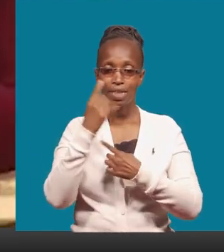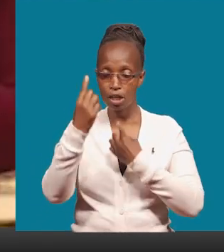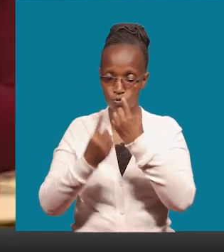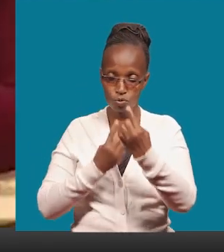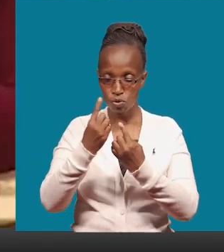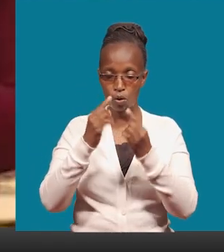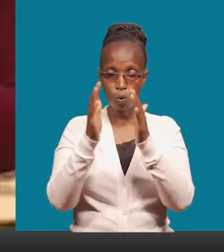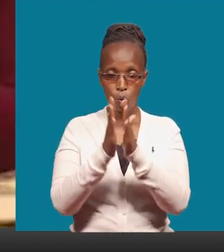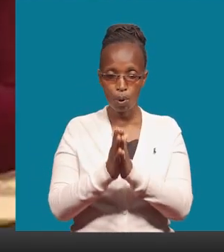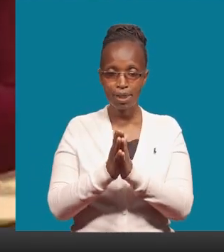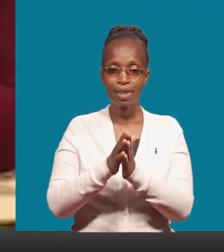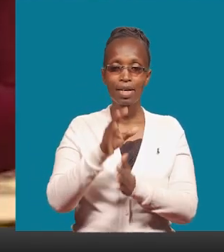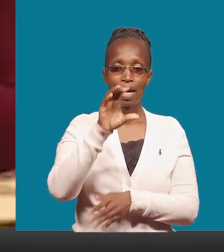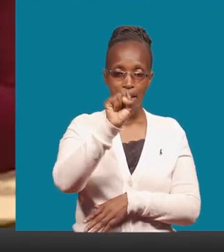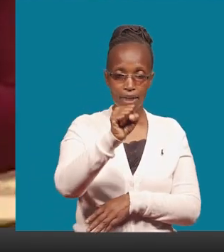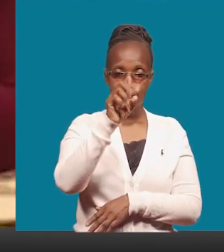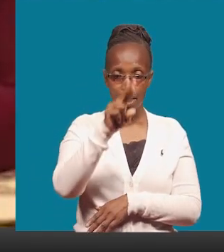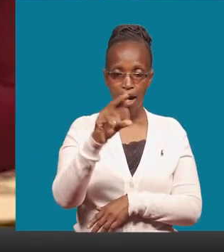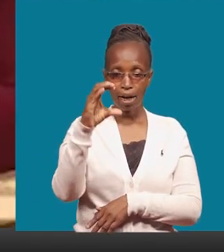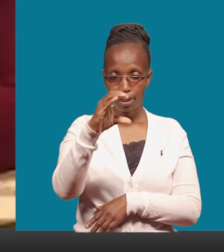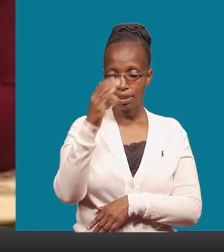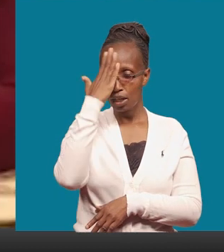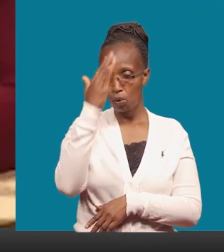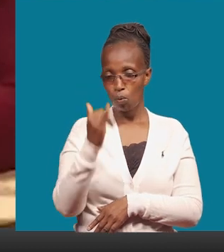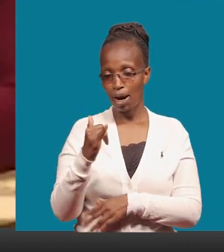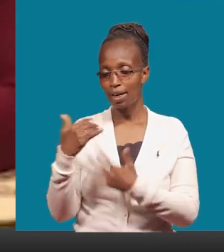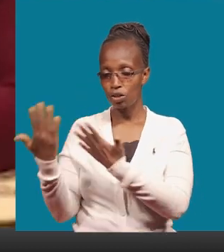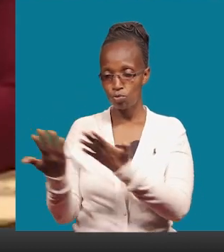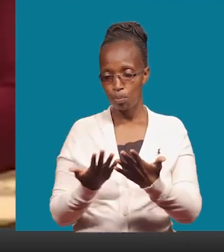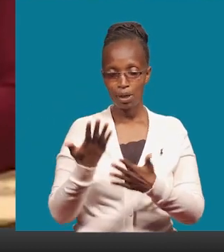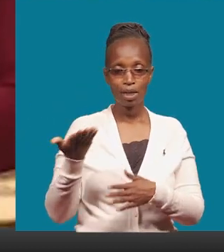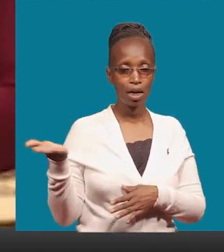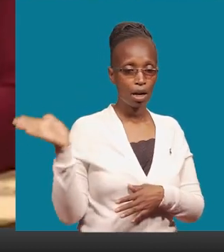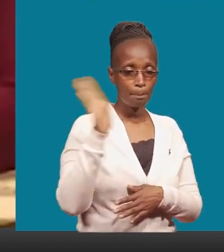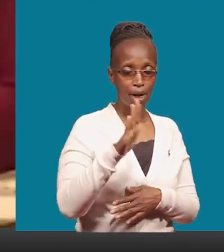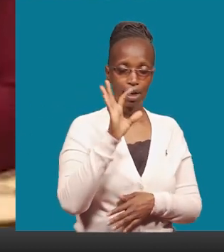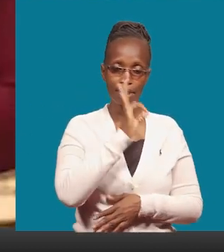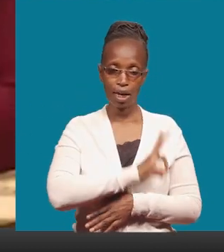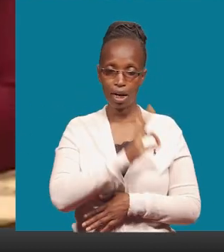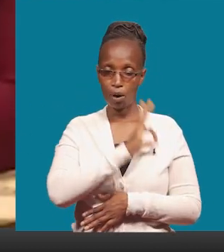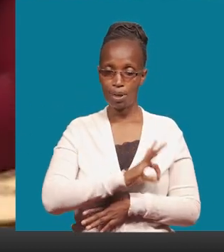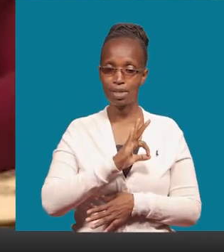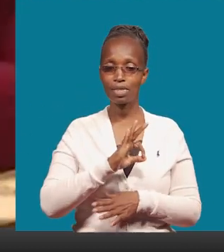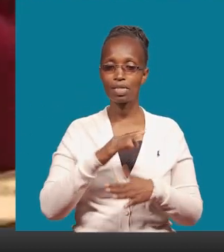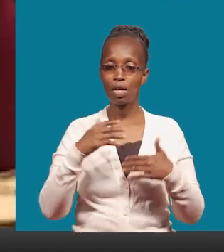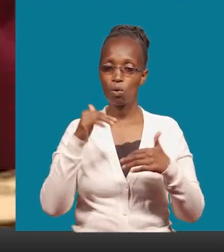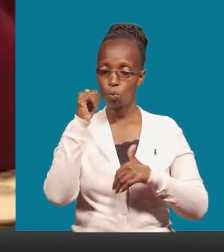Wetangula akiahidi kuzungumza na maafisa wa SRC ili kurejesha marupurupu